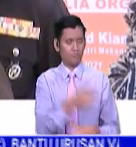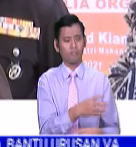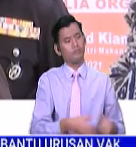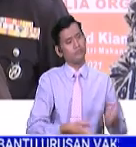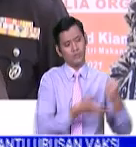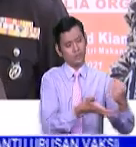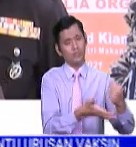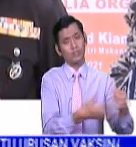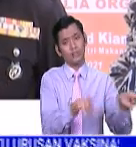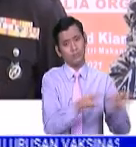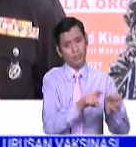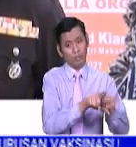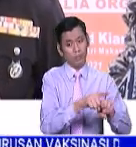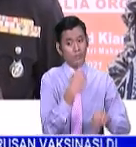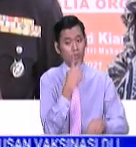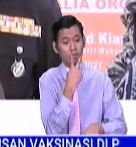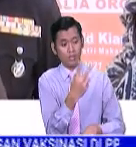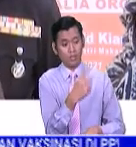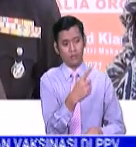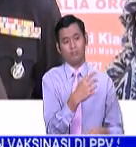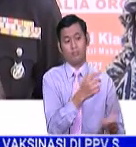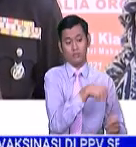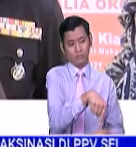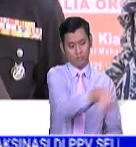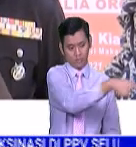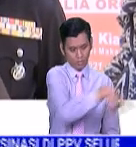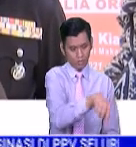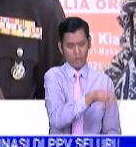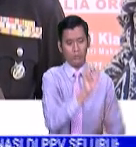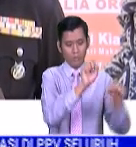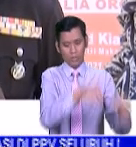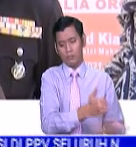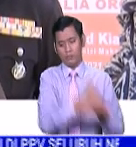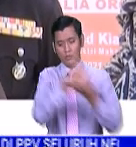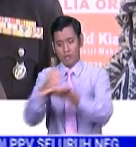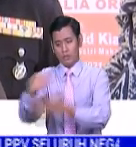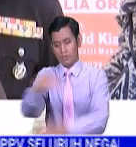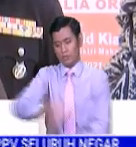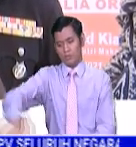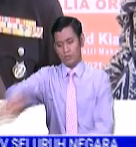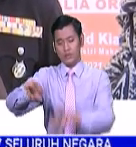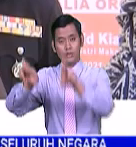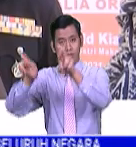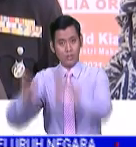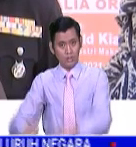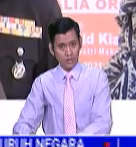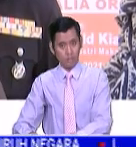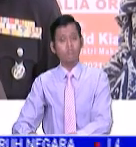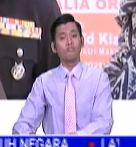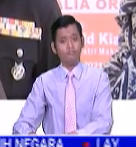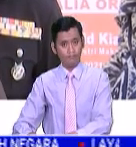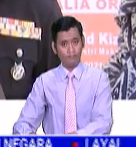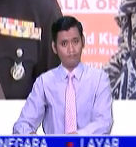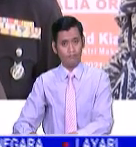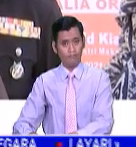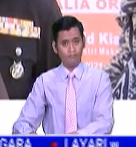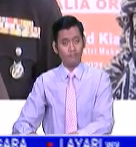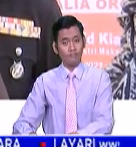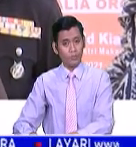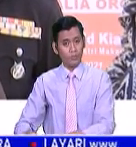nah rakyat keseluruhannya dapat dibantu oleh setiap wakil rakyat dalam bentuk ke